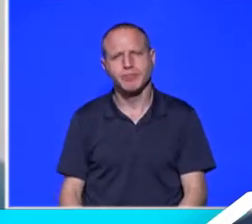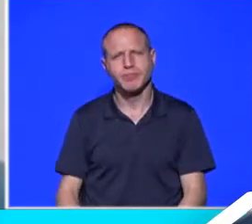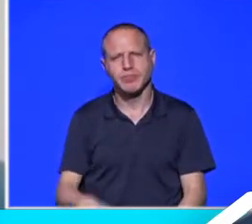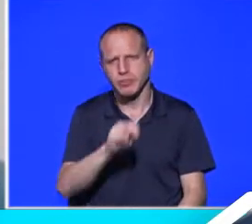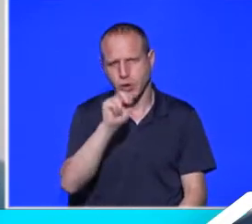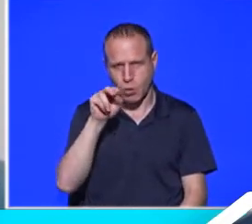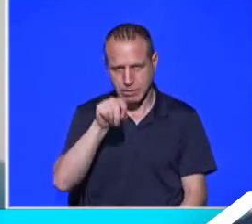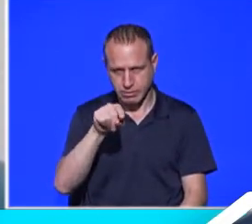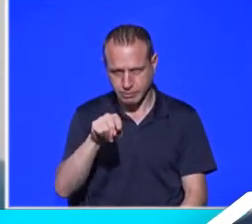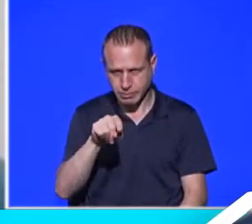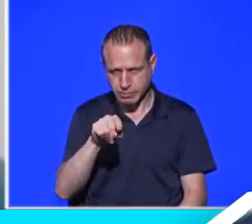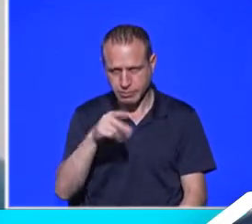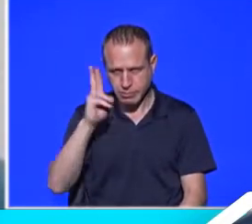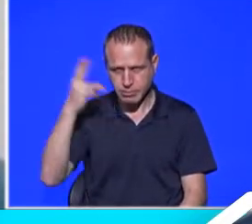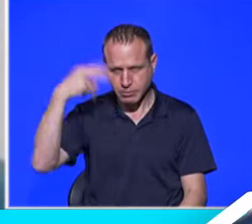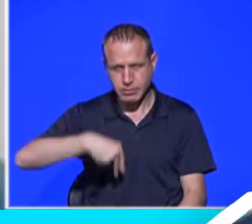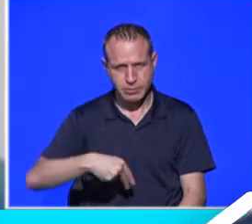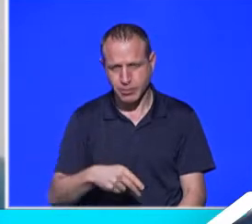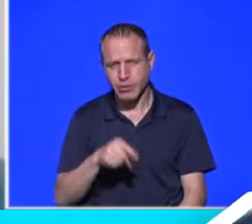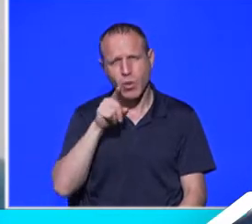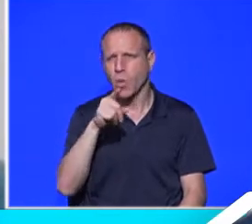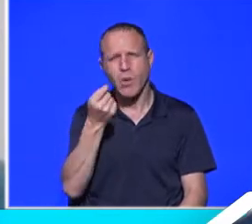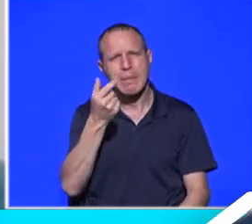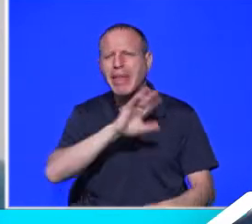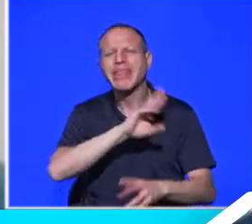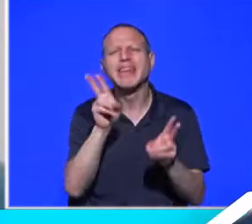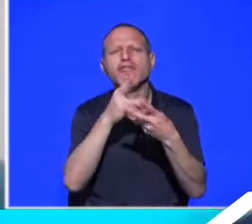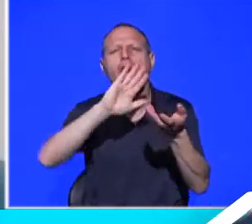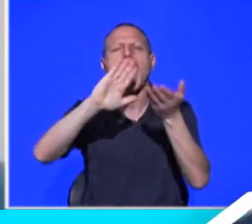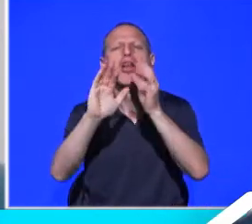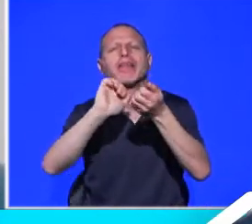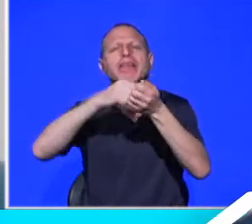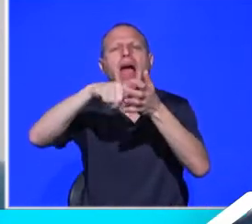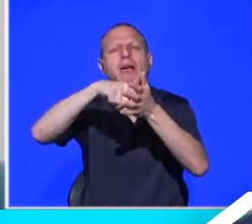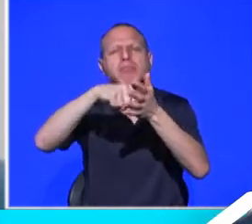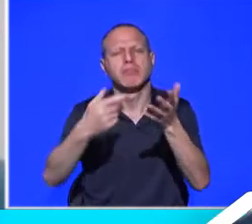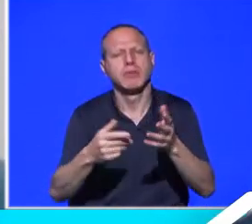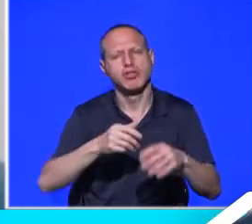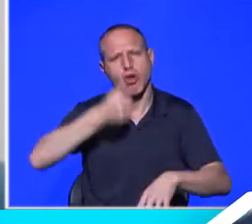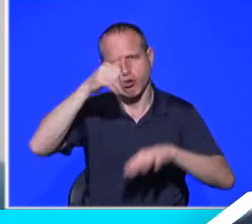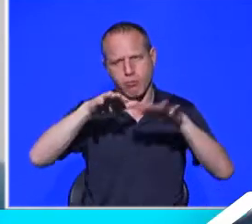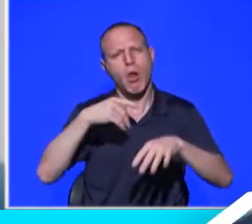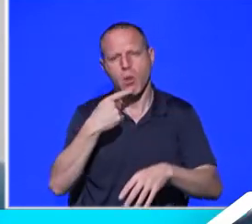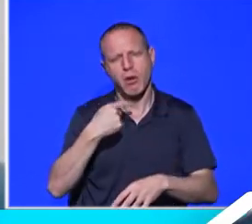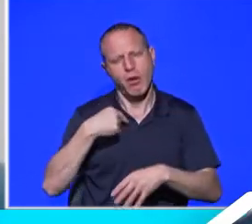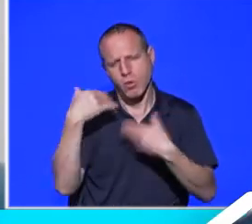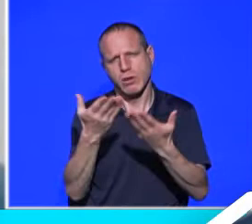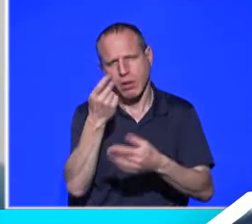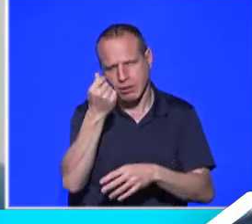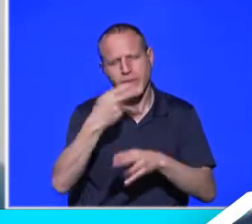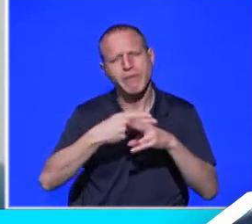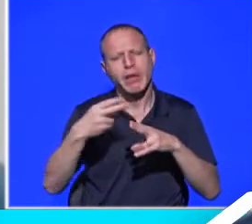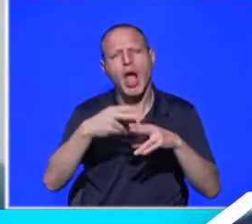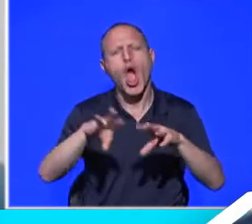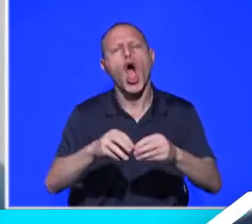והנושא הזה, צריך להבין, הוא כמעט בלתי הפיך. זאת אומרת, זה שראש הממשלה אומר, אנחנו ניתן את הכספים וננקה את